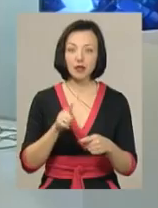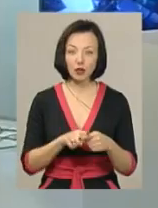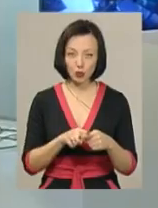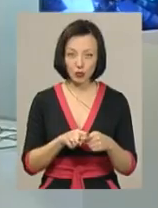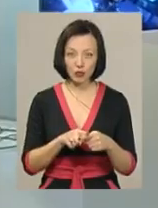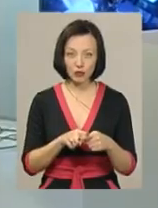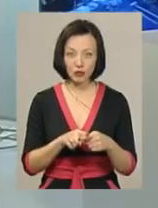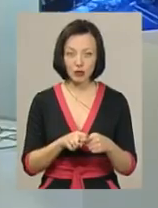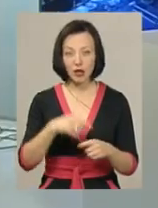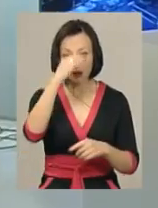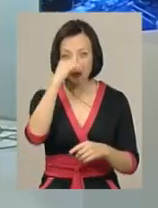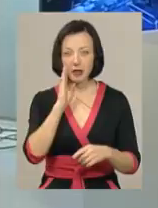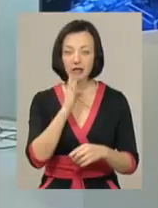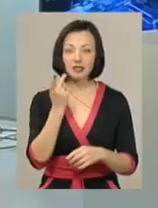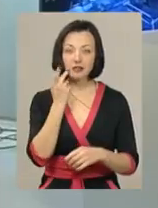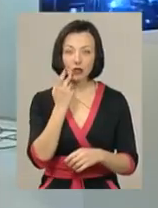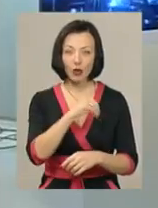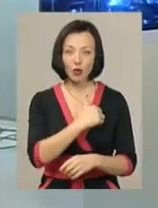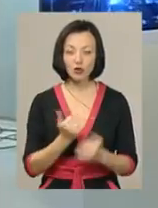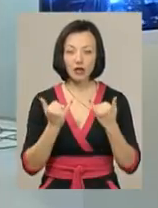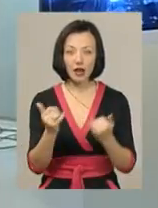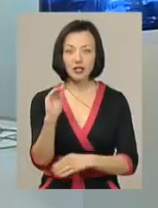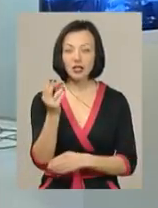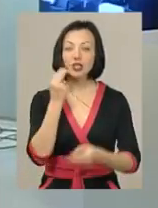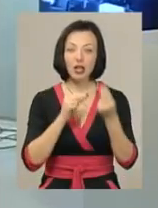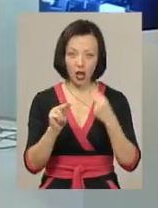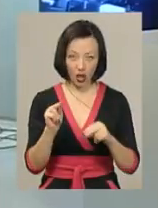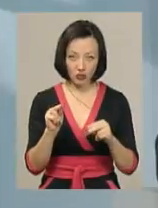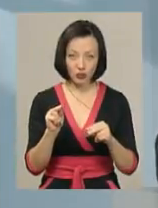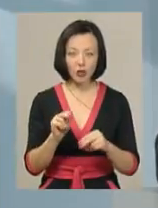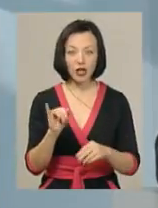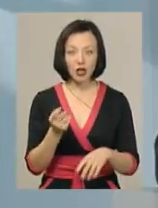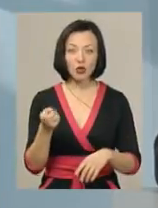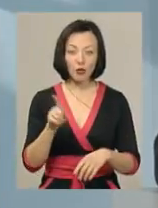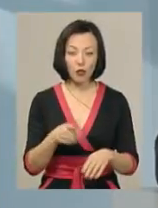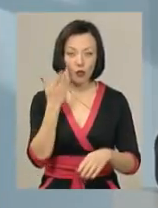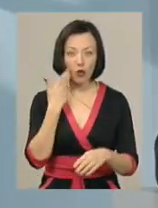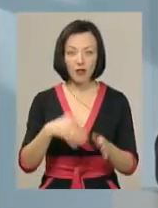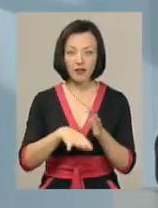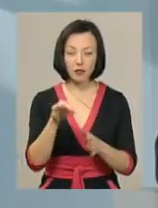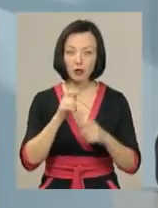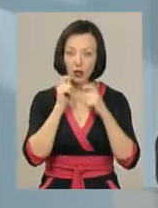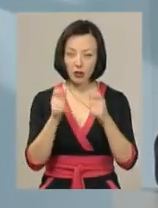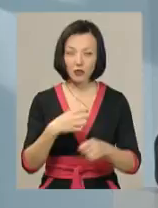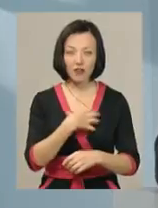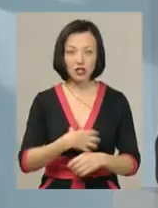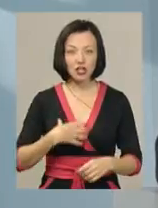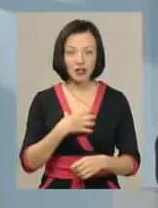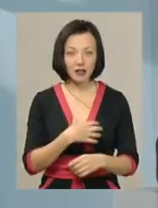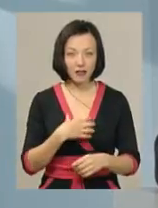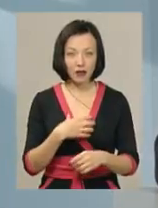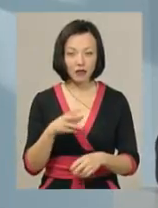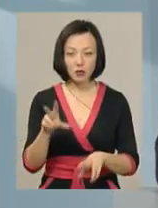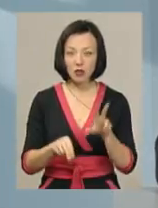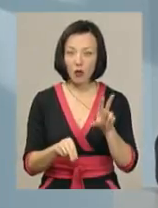тому батьки зазвичай хочуть для своєї дитини найкращого От і тому при виборі подарунку важливо все ж таки